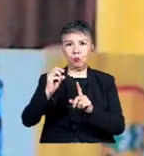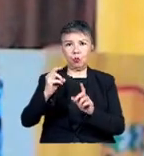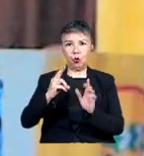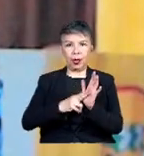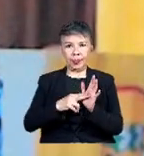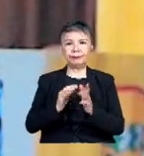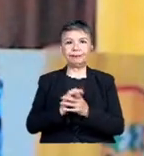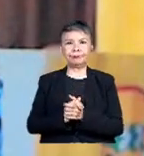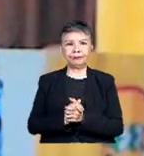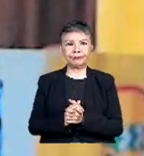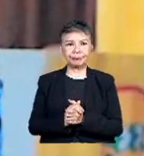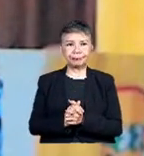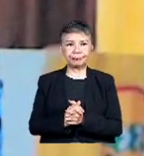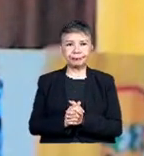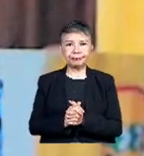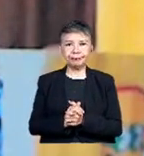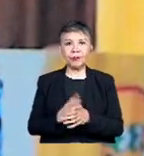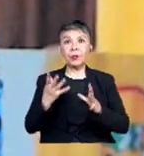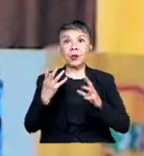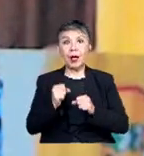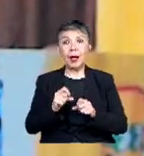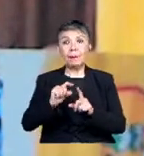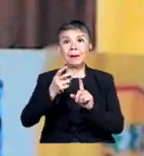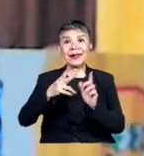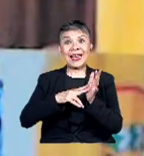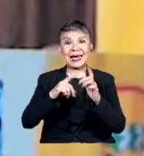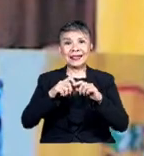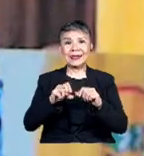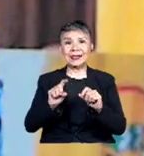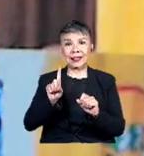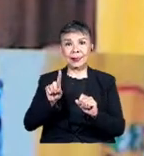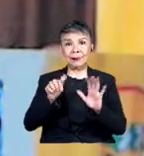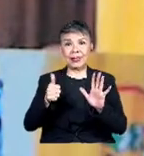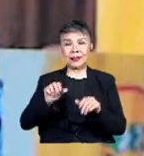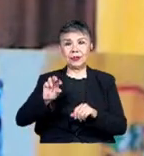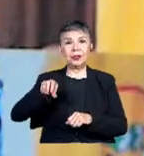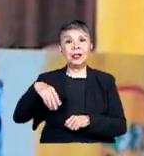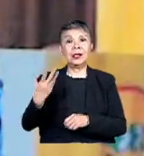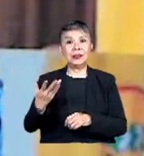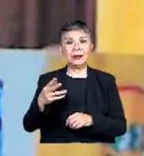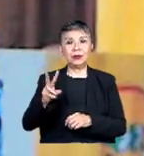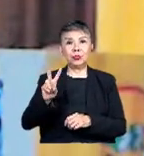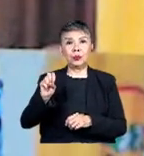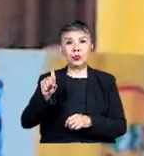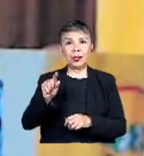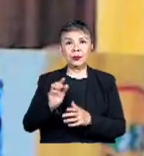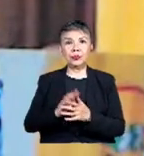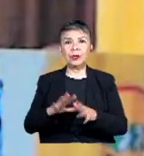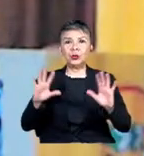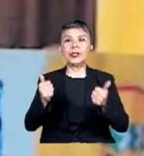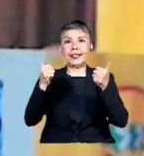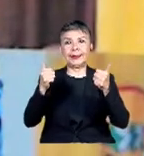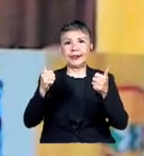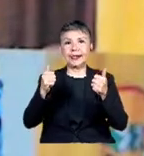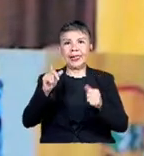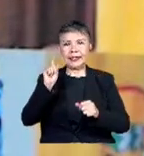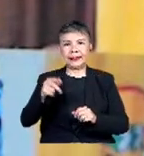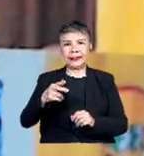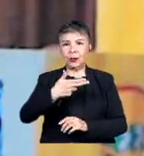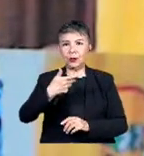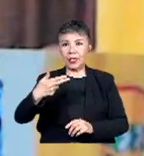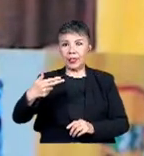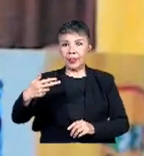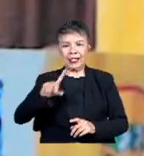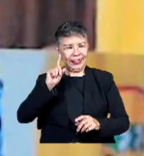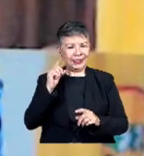Ya. Mari kita saksikan Peparnas 16, sukses untuk Indonesia. Sekali NKRI, tetap NKRI. Sekali Merah Putih, tetap